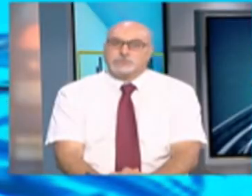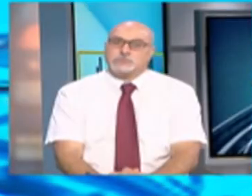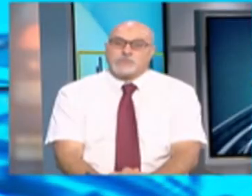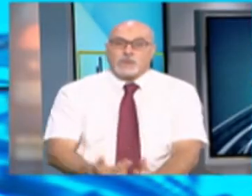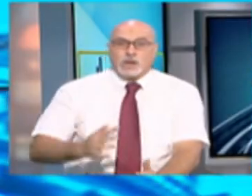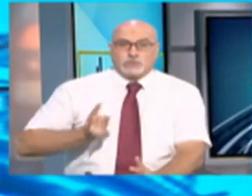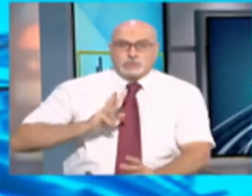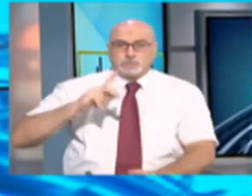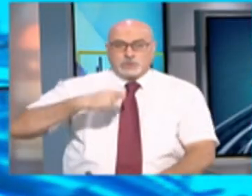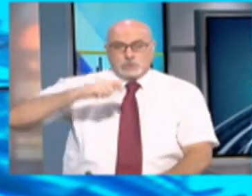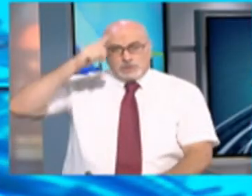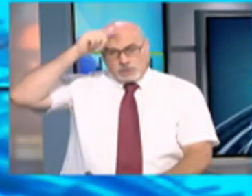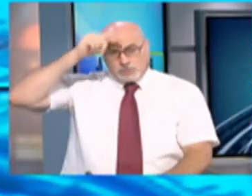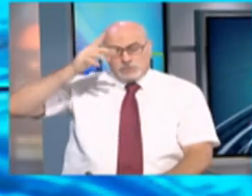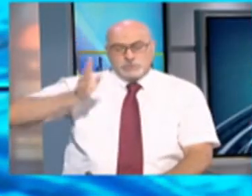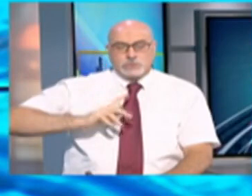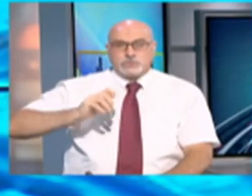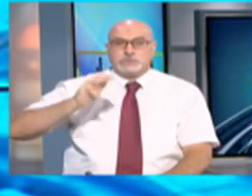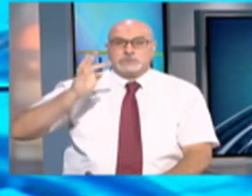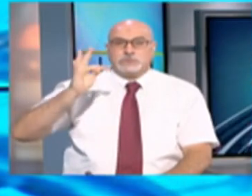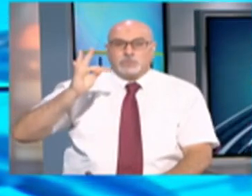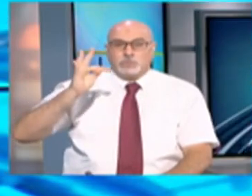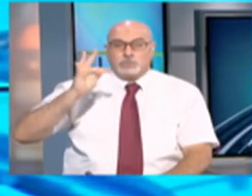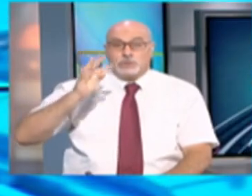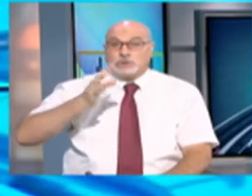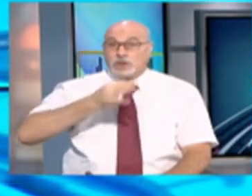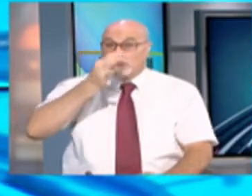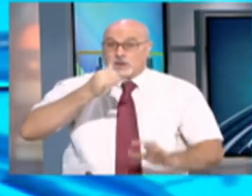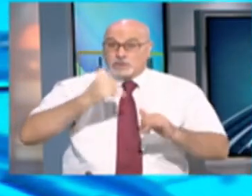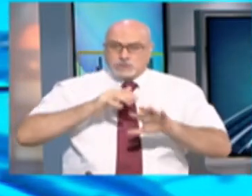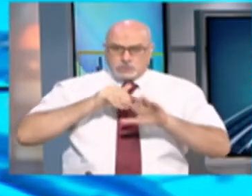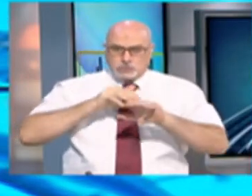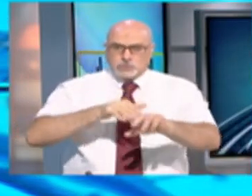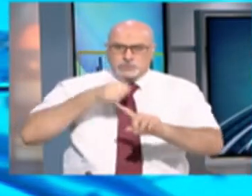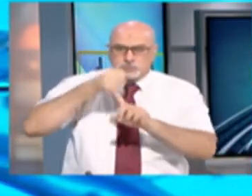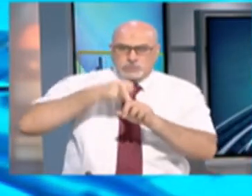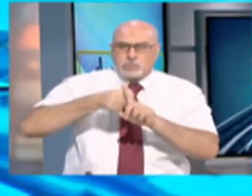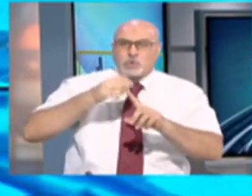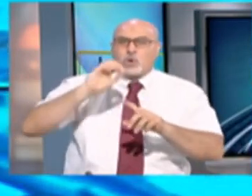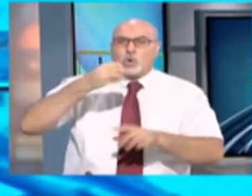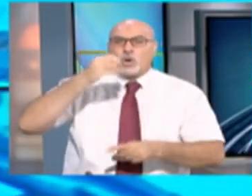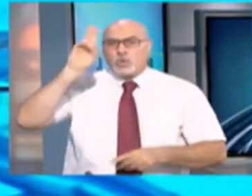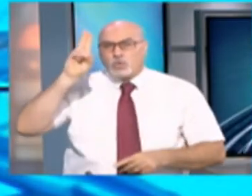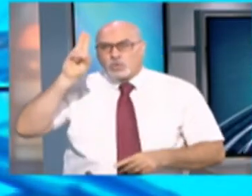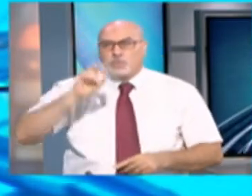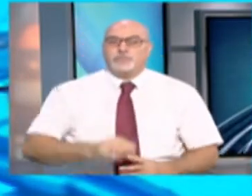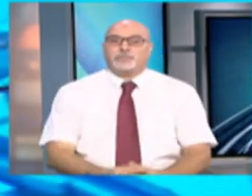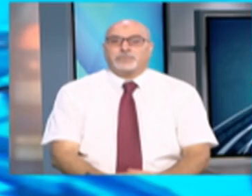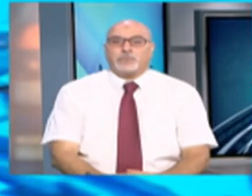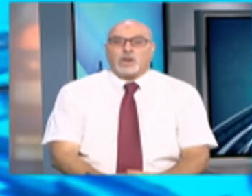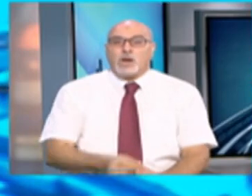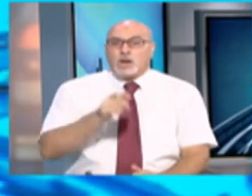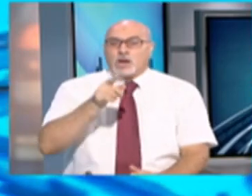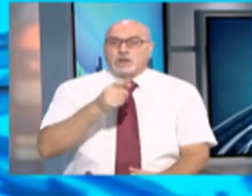رئيس الجمهورية سيد عبد المجيد تبون أكد أن الجزائر مستمرة في دعم جهود الأمم المتحدة، خاصة